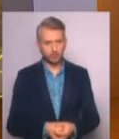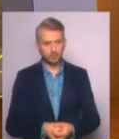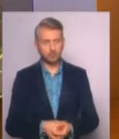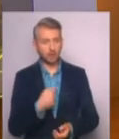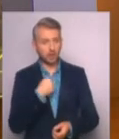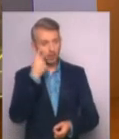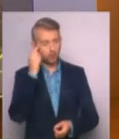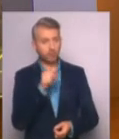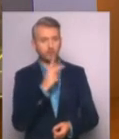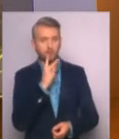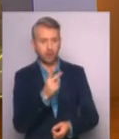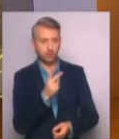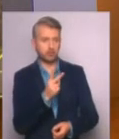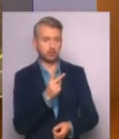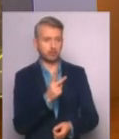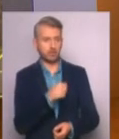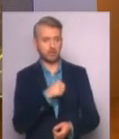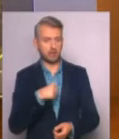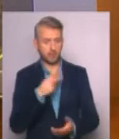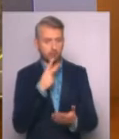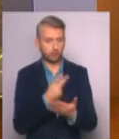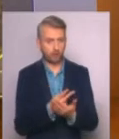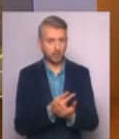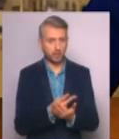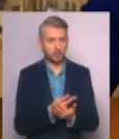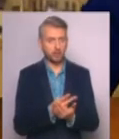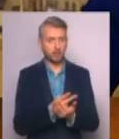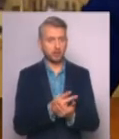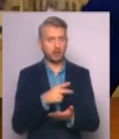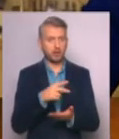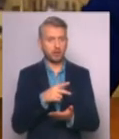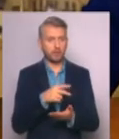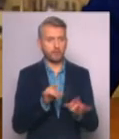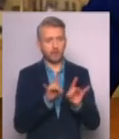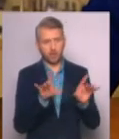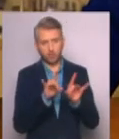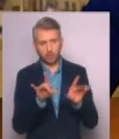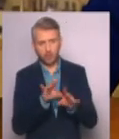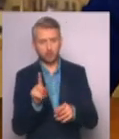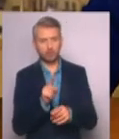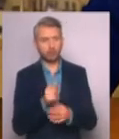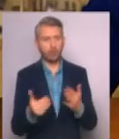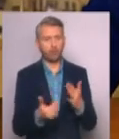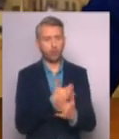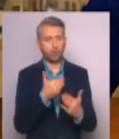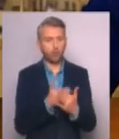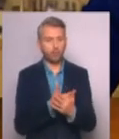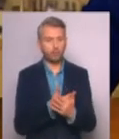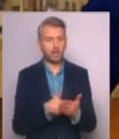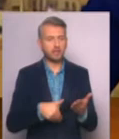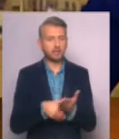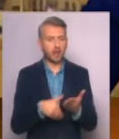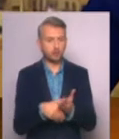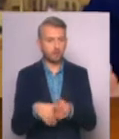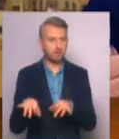думаю, бачили, споглядали і самі демонстрували якраз в репортажах про те, що ті нові засоби пересування,